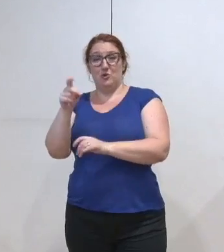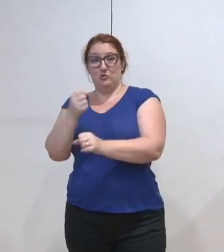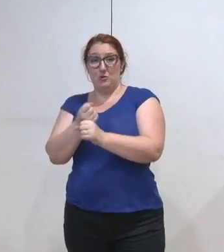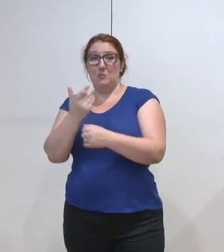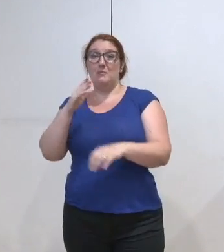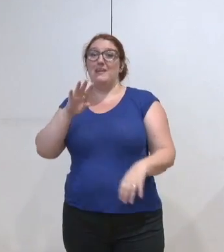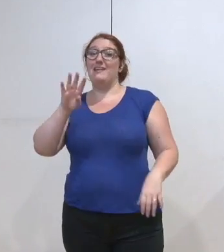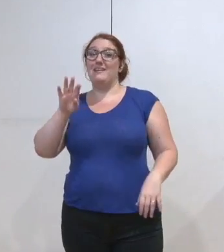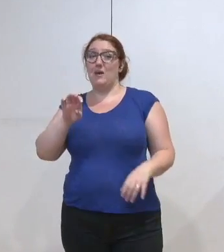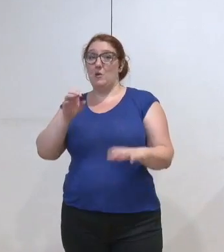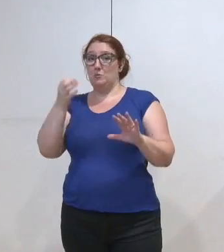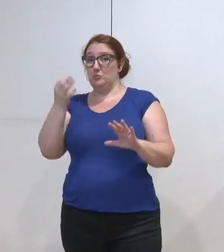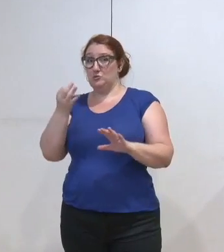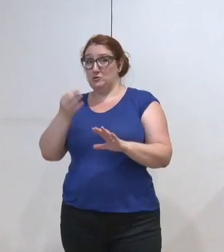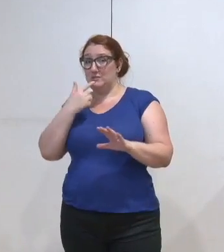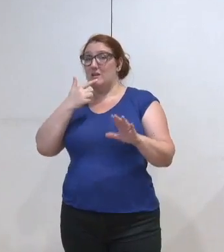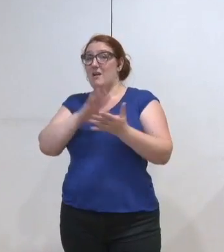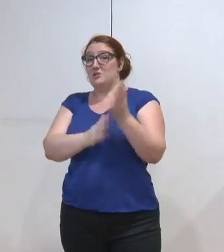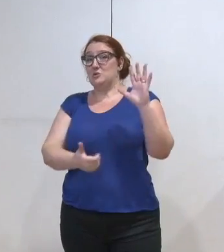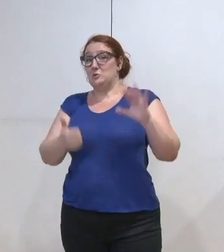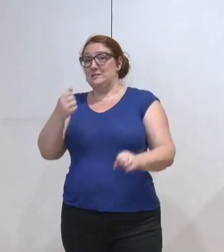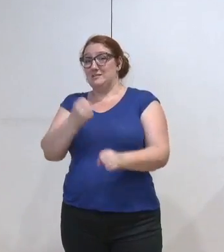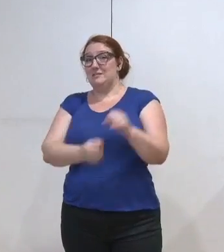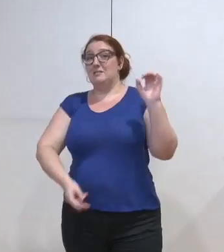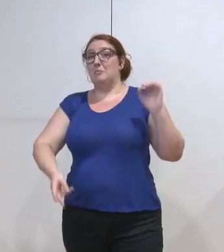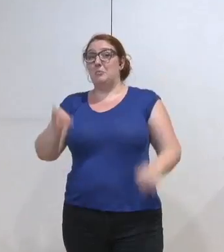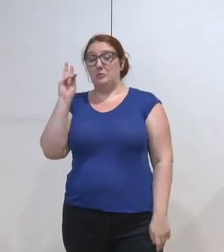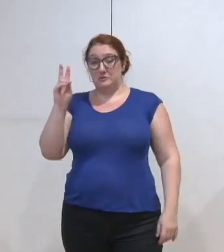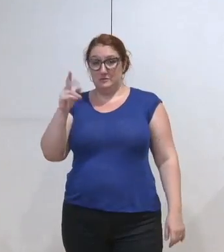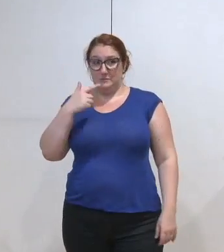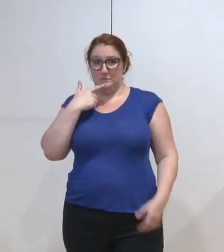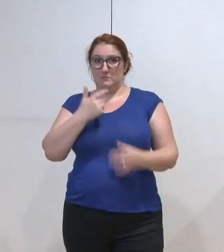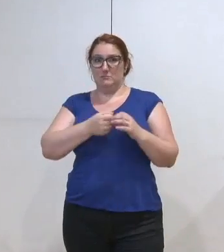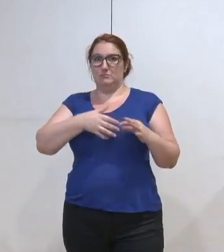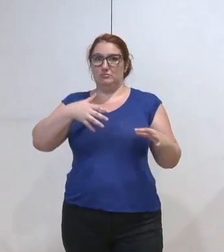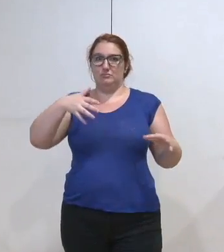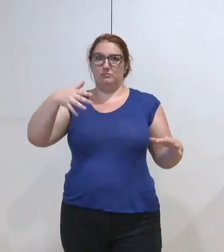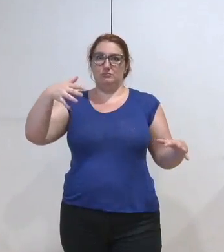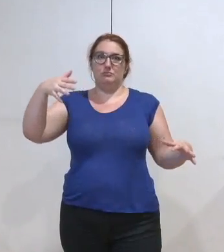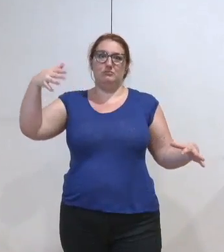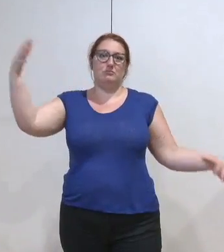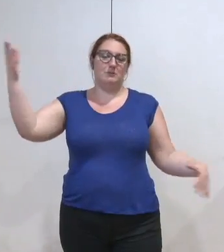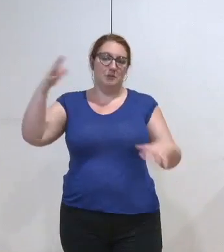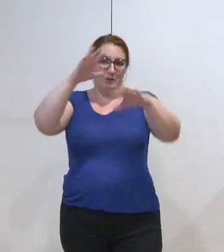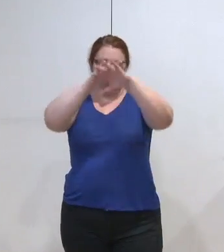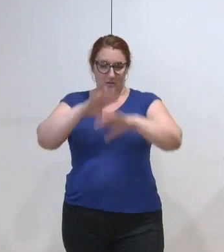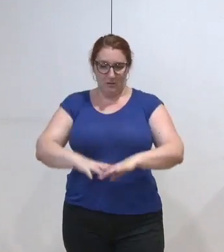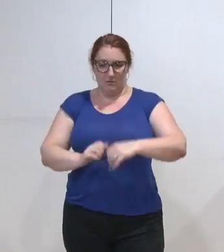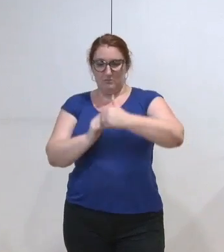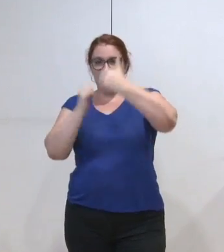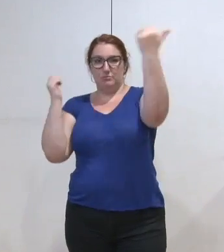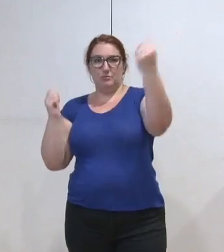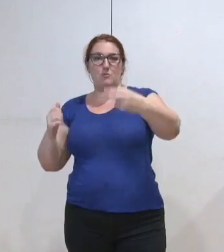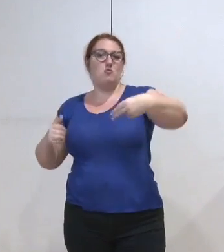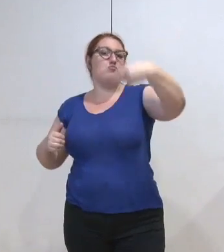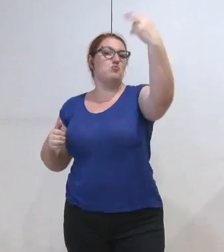train d'augmenter sans arrêt hein c'est une ville avec des disparités entre les quartiers secteur nord de la ville se distingue par